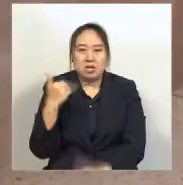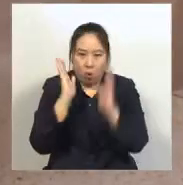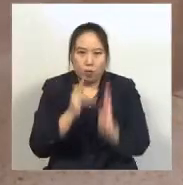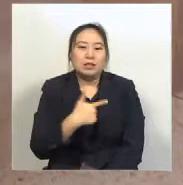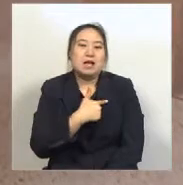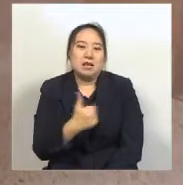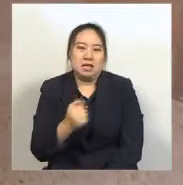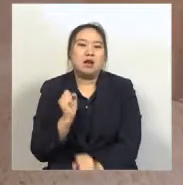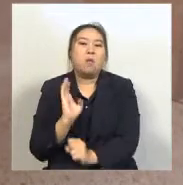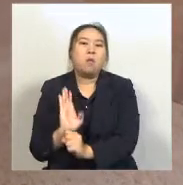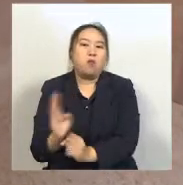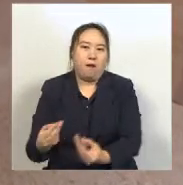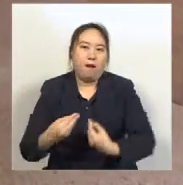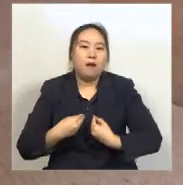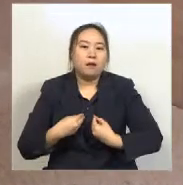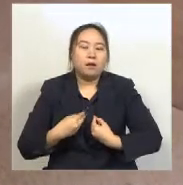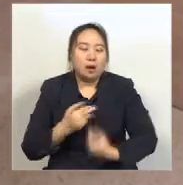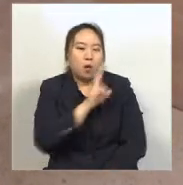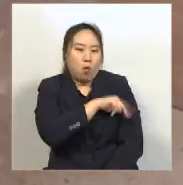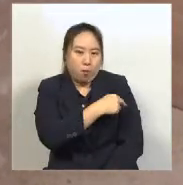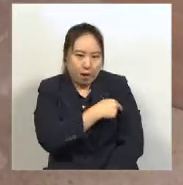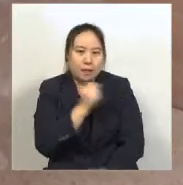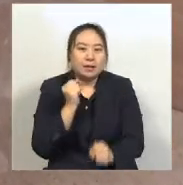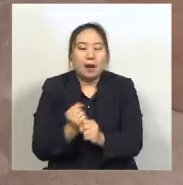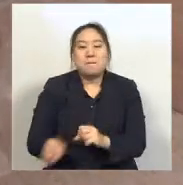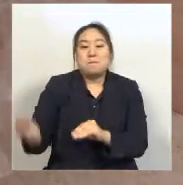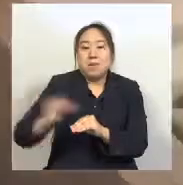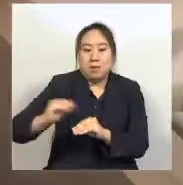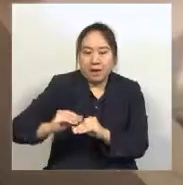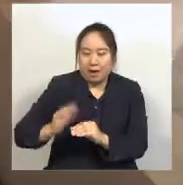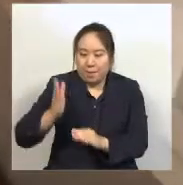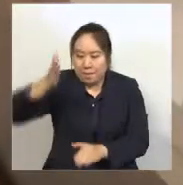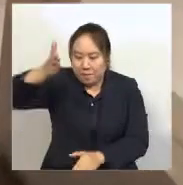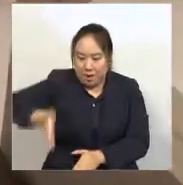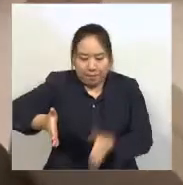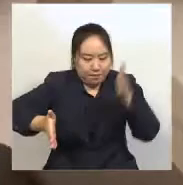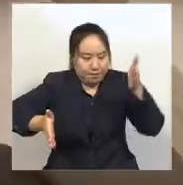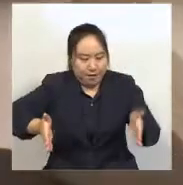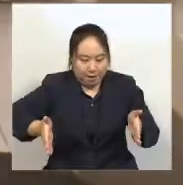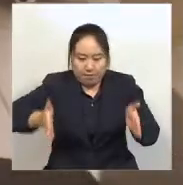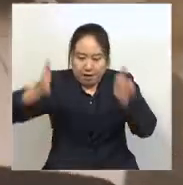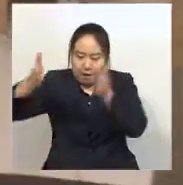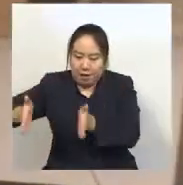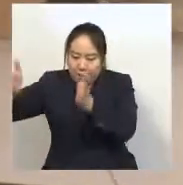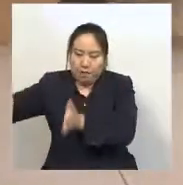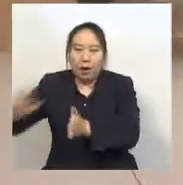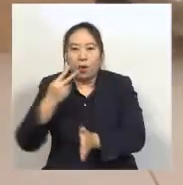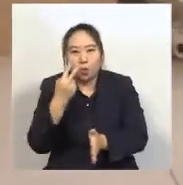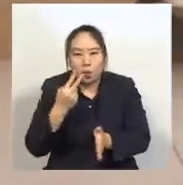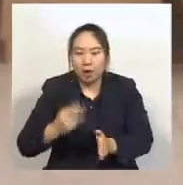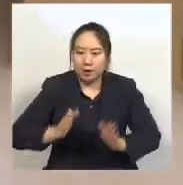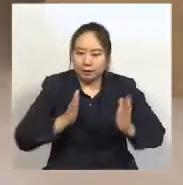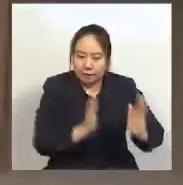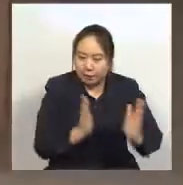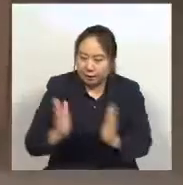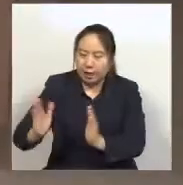จบุญบริจาคมาให้แล้วโรงพยาบาลก็ทำเพิ่มในส่วนที่เป็นฉากกั้นเพื่อที่จะให้เป็นสัดส่วนแล้วก็มีความเป็นส่วนตัวมากยิ่งขึ้น